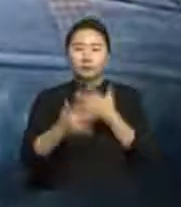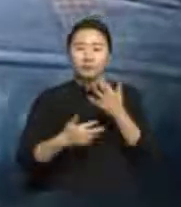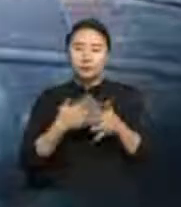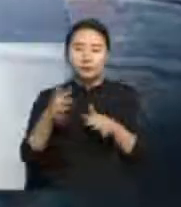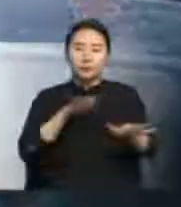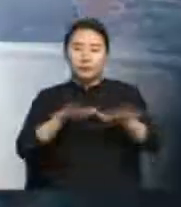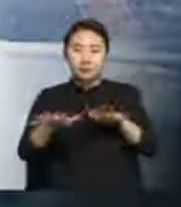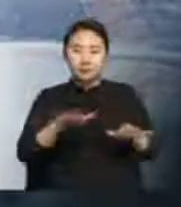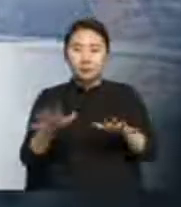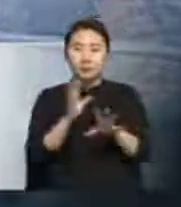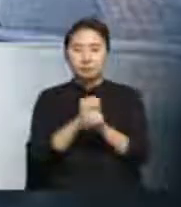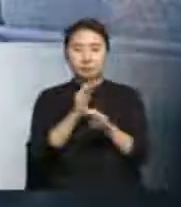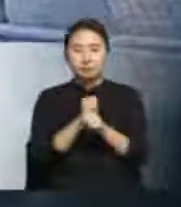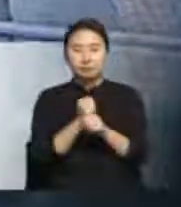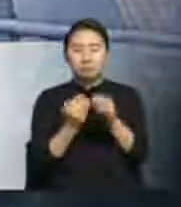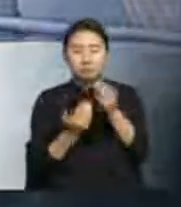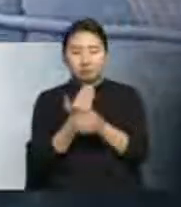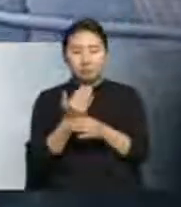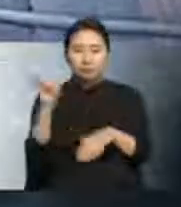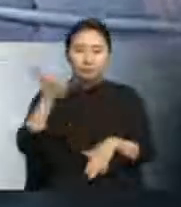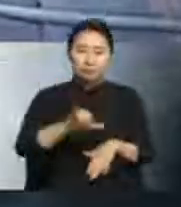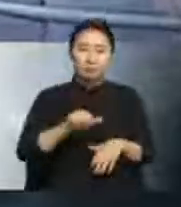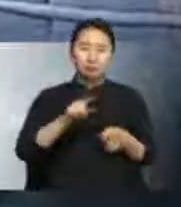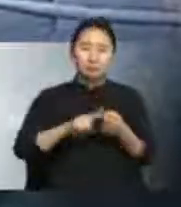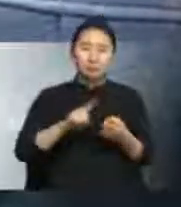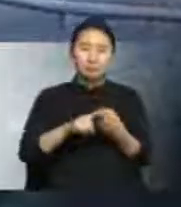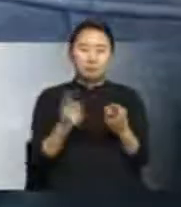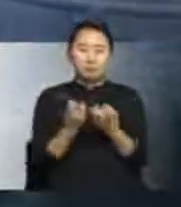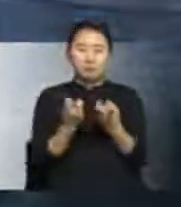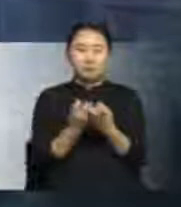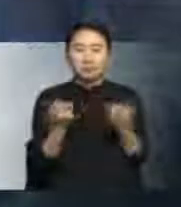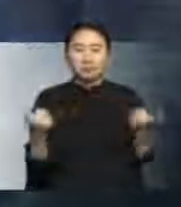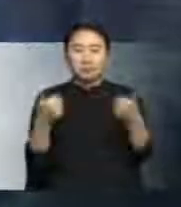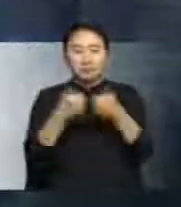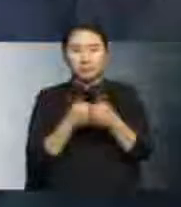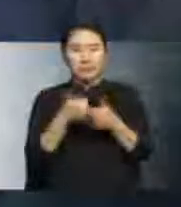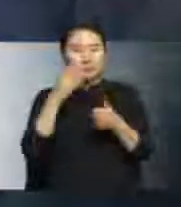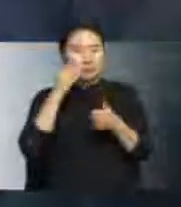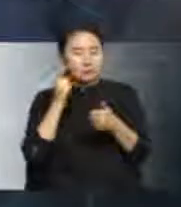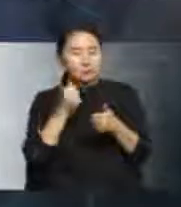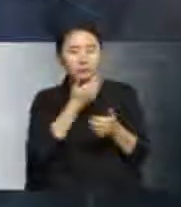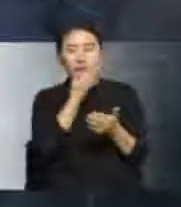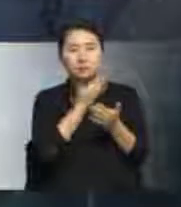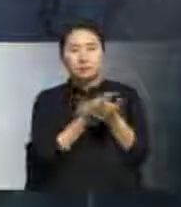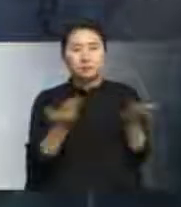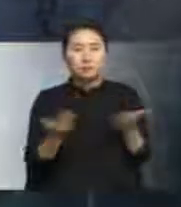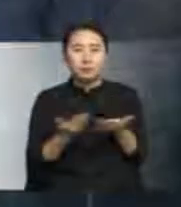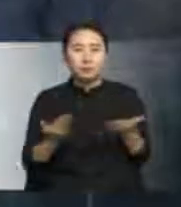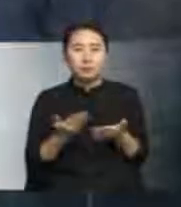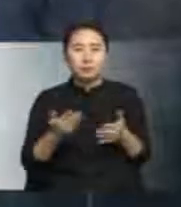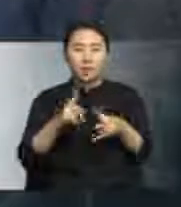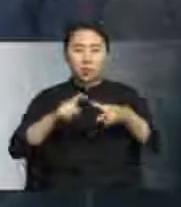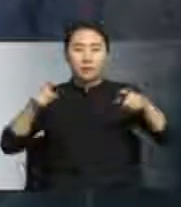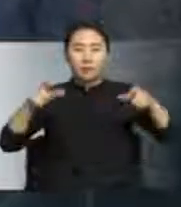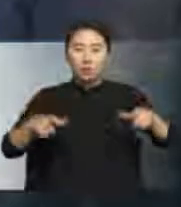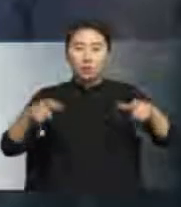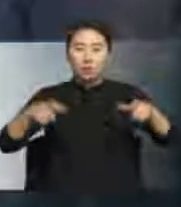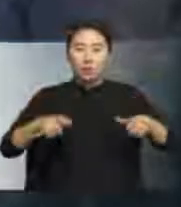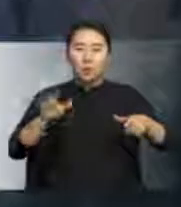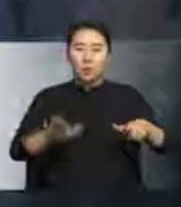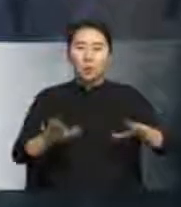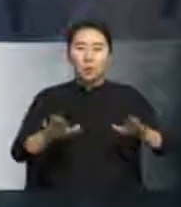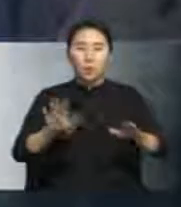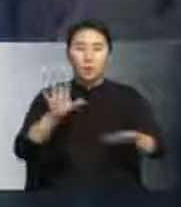화재와 지진 등 언제 일어날지 모르는 재난을 대비해 대응 방법을 찾고 익히는 것이 상당히 중요합니다. 서대문구에서는